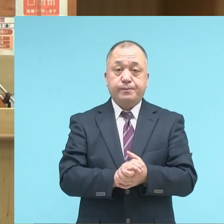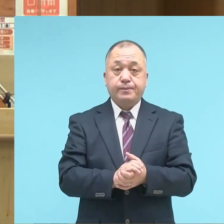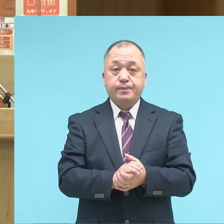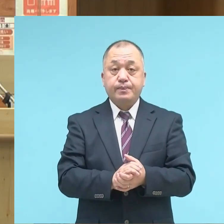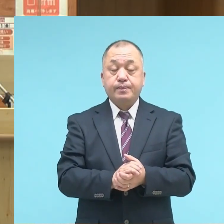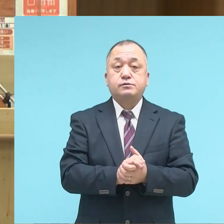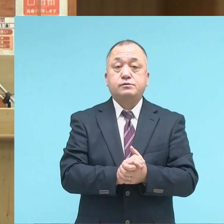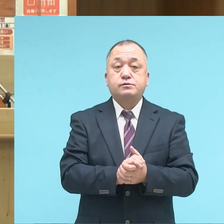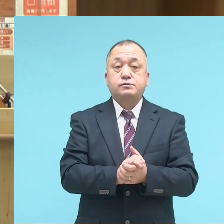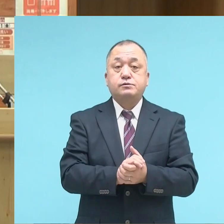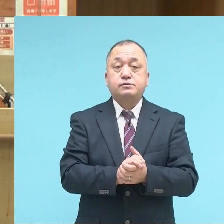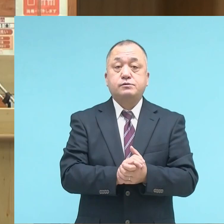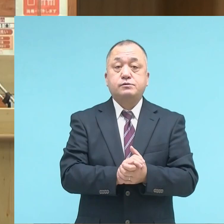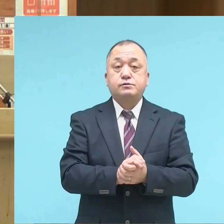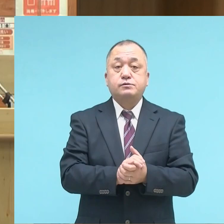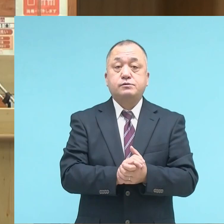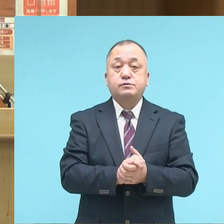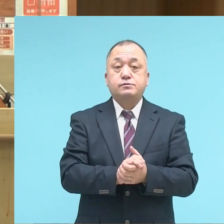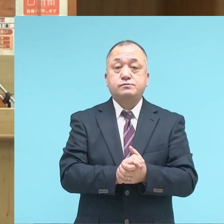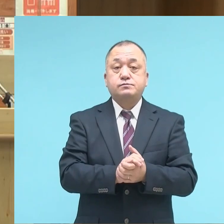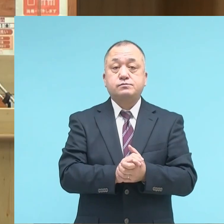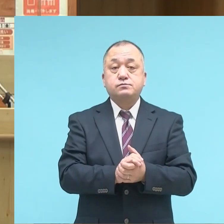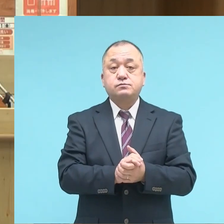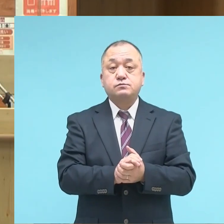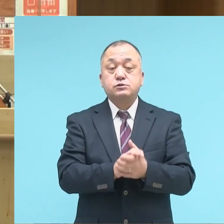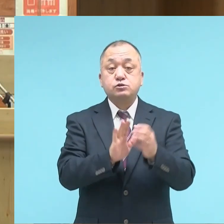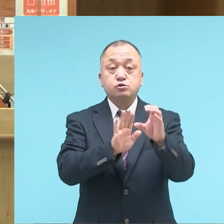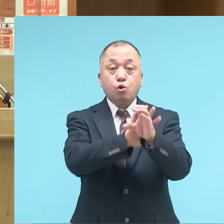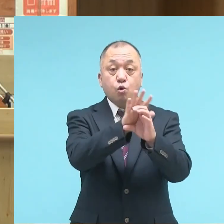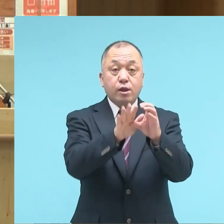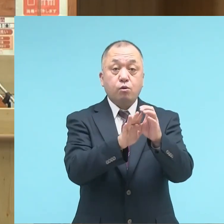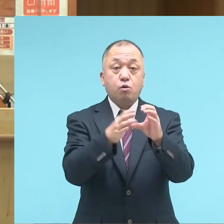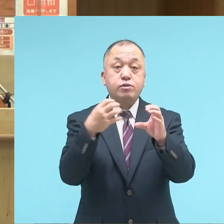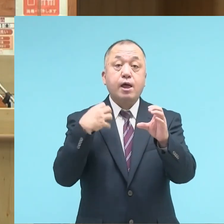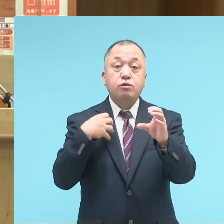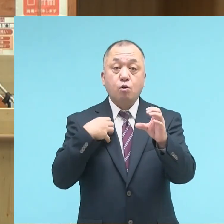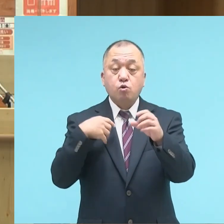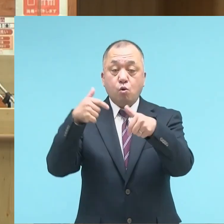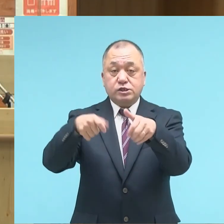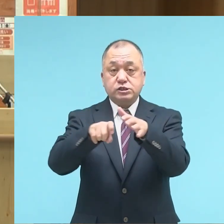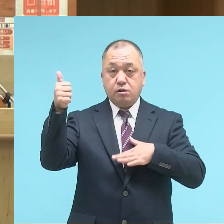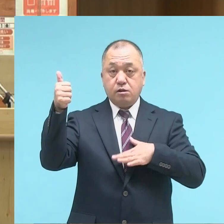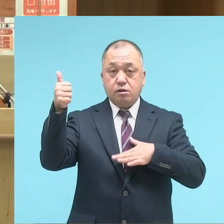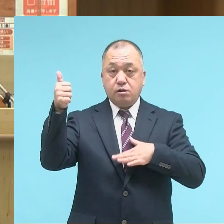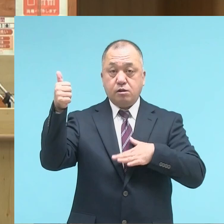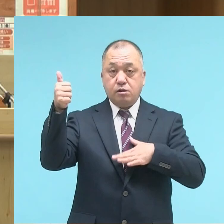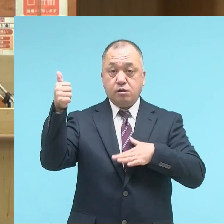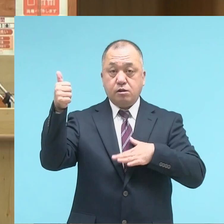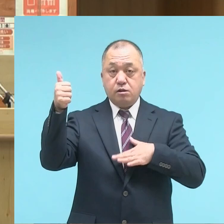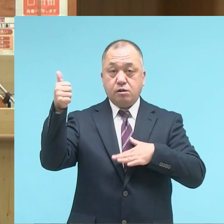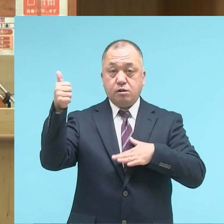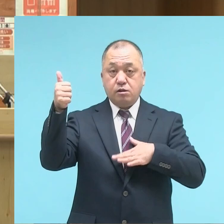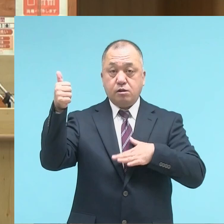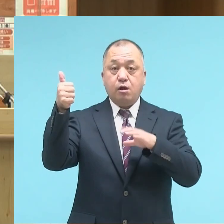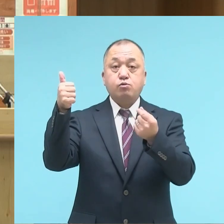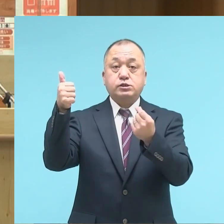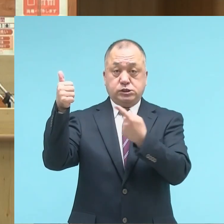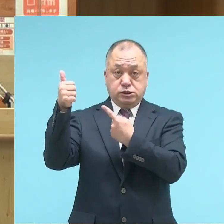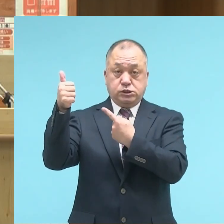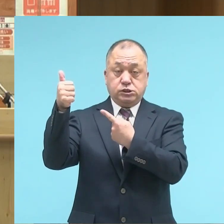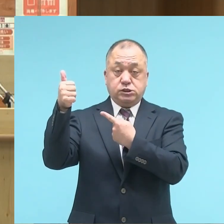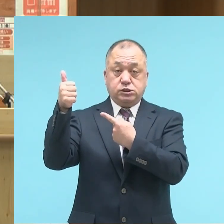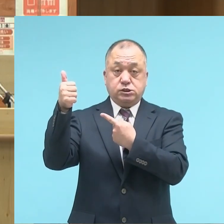それは例えばコロナの担当の西村大臣も、そういう認識でありますし、それは